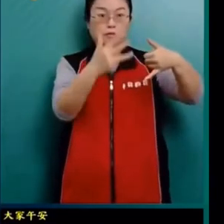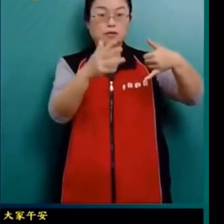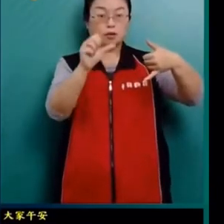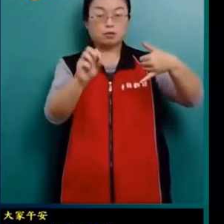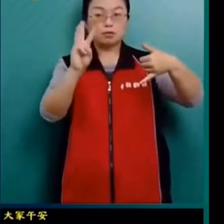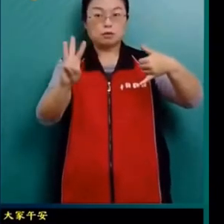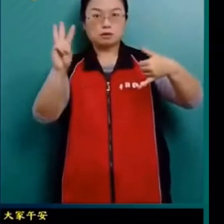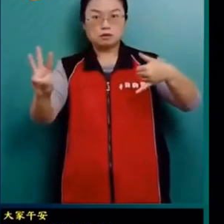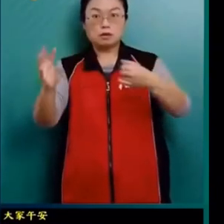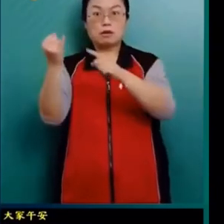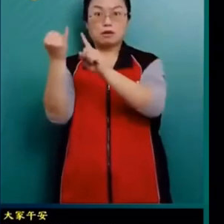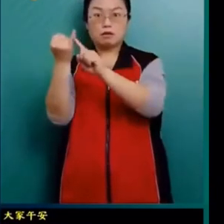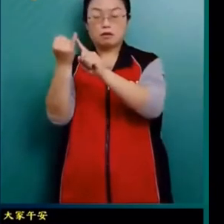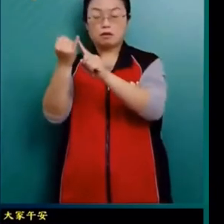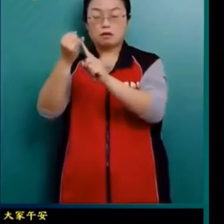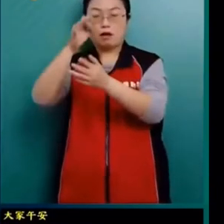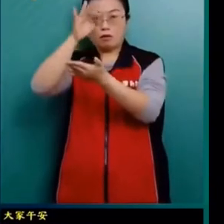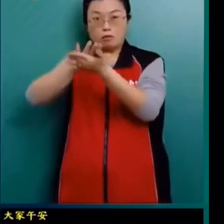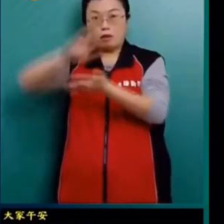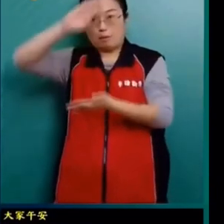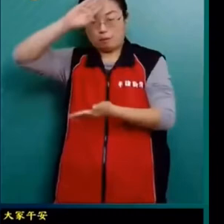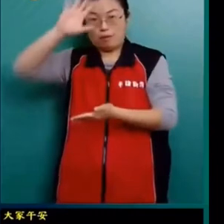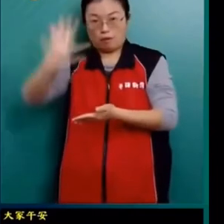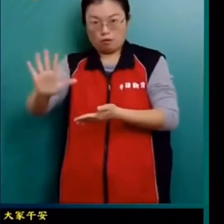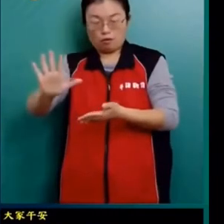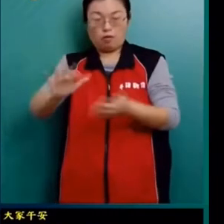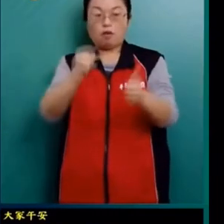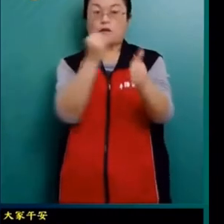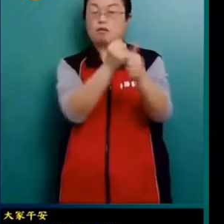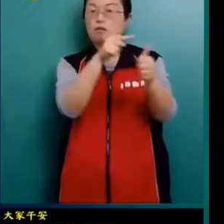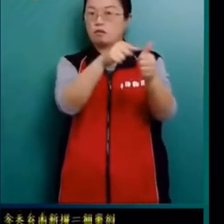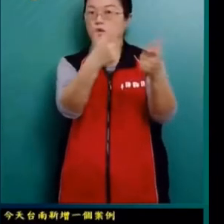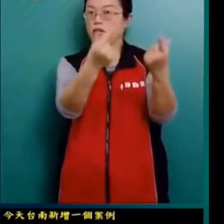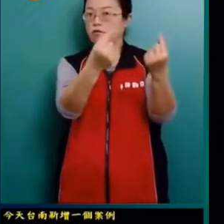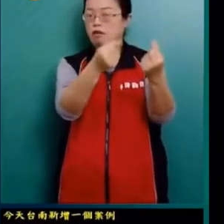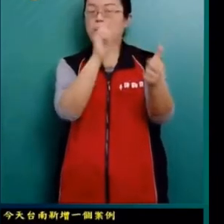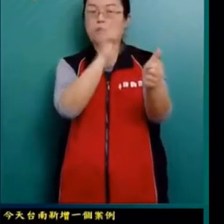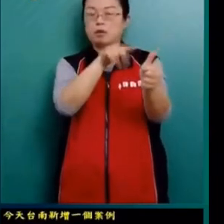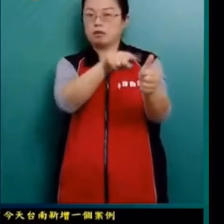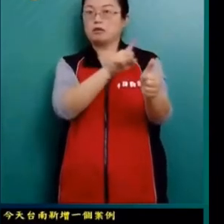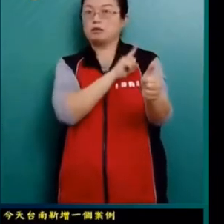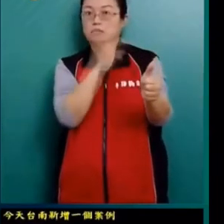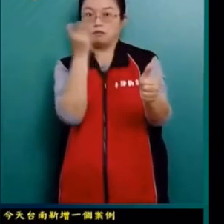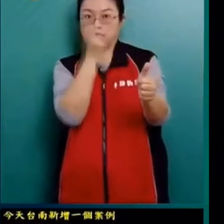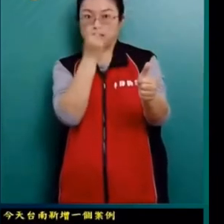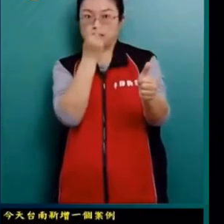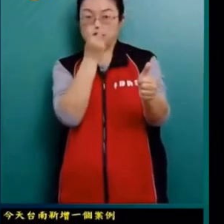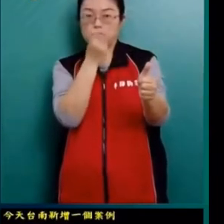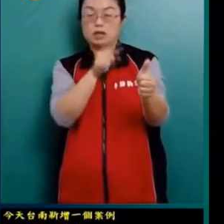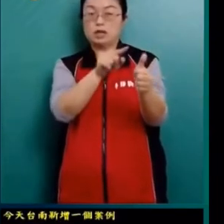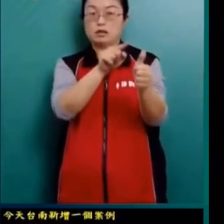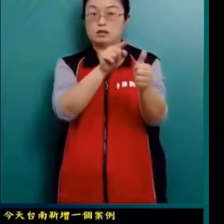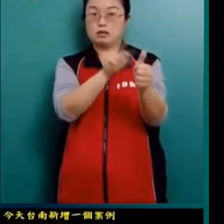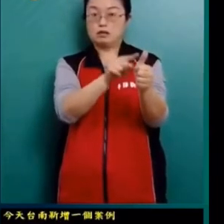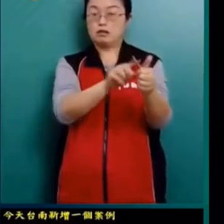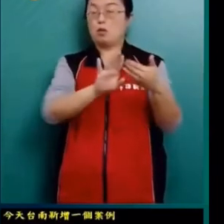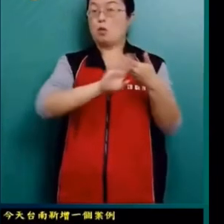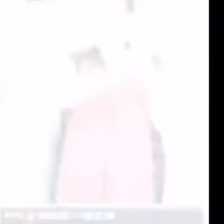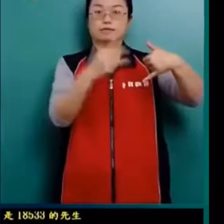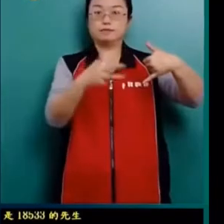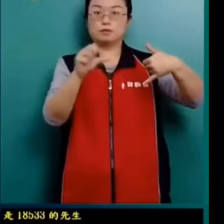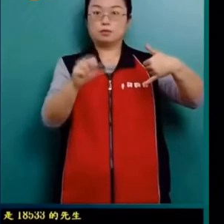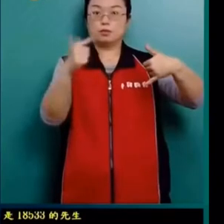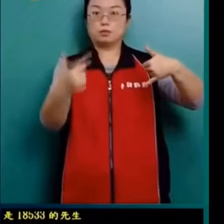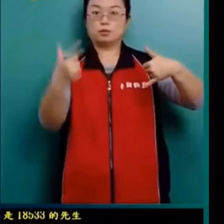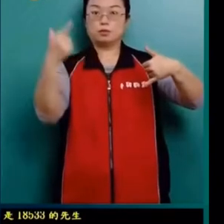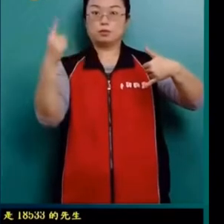啊确诊之后，他就被框列起来了，所以他也没有哦这个在外面啪啪走的这个状